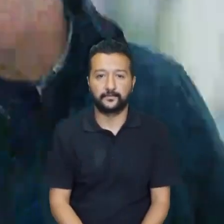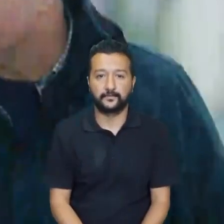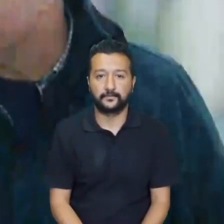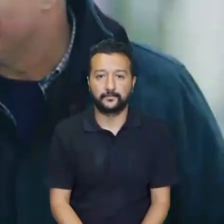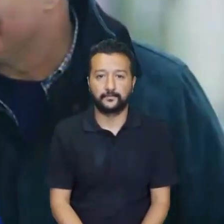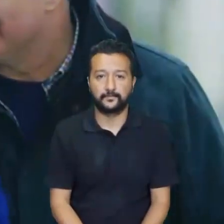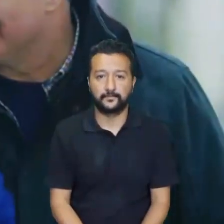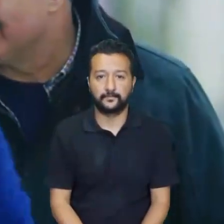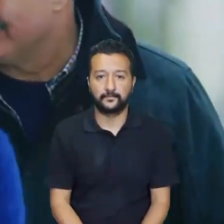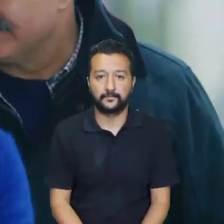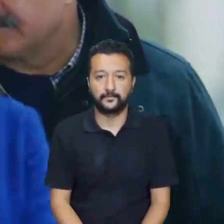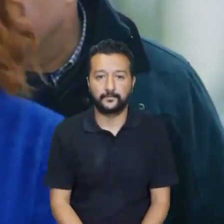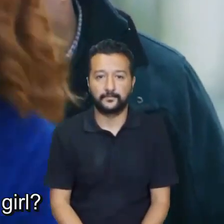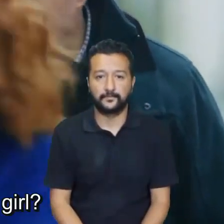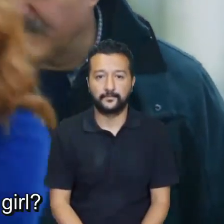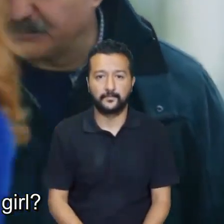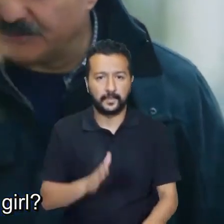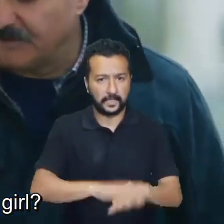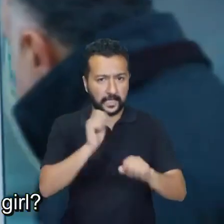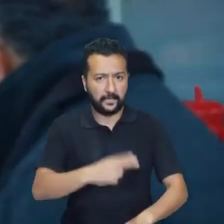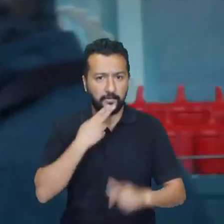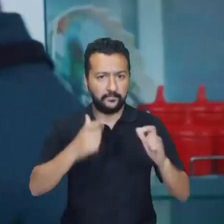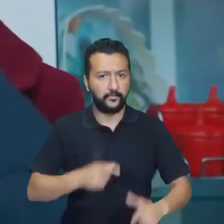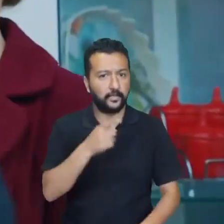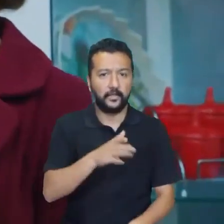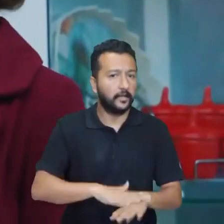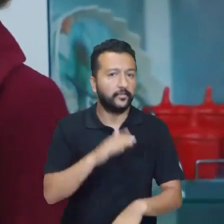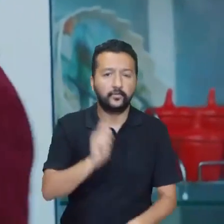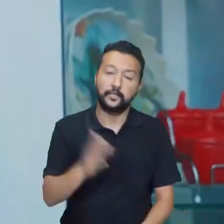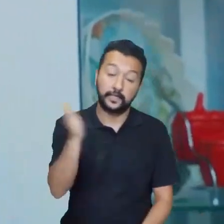peronu işaret ediyor. Ne yapıyorsun kız burada?